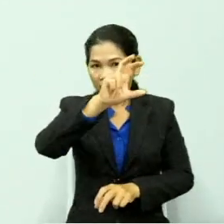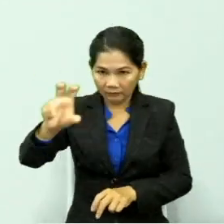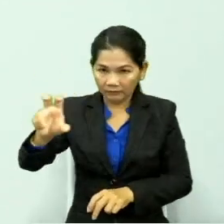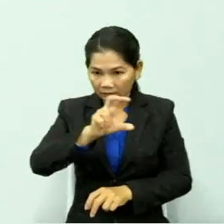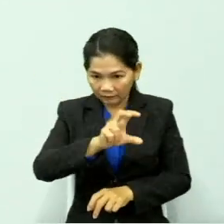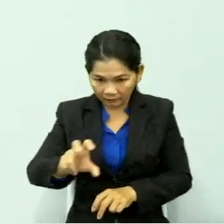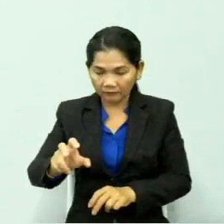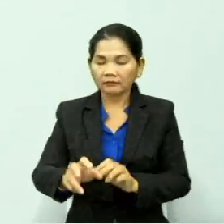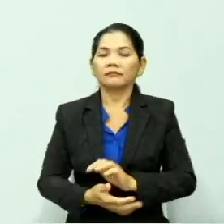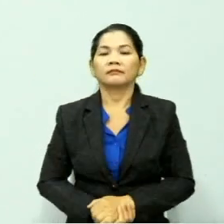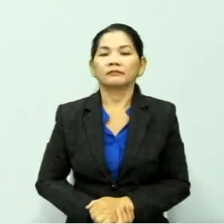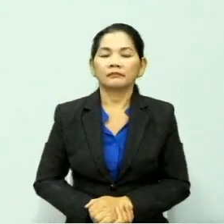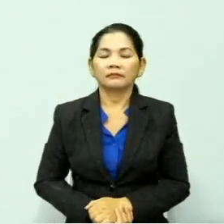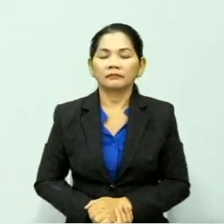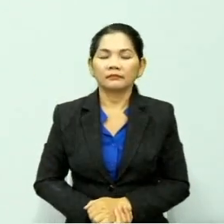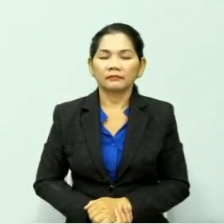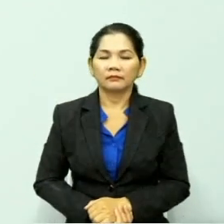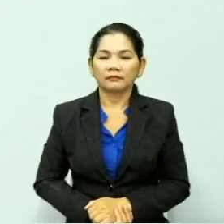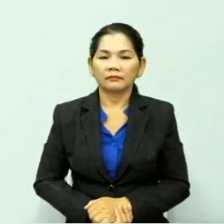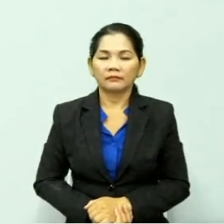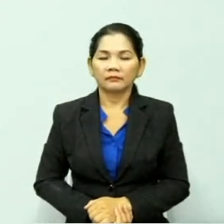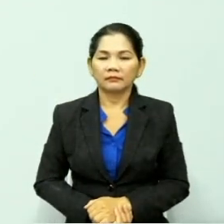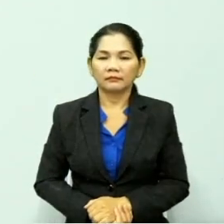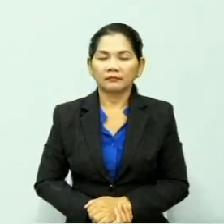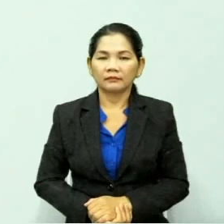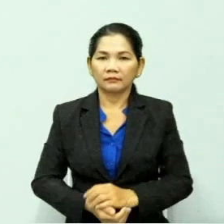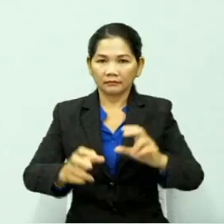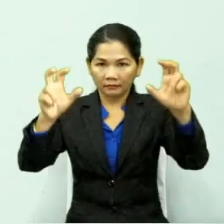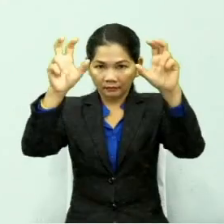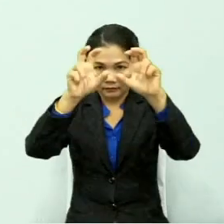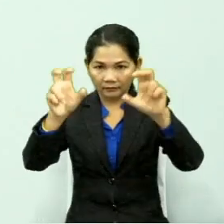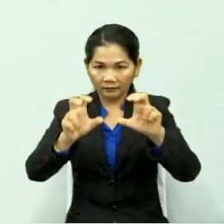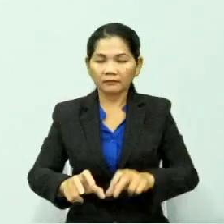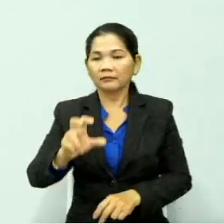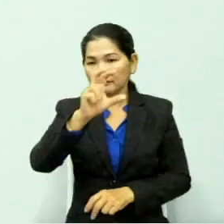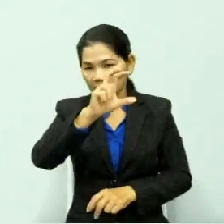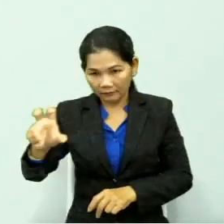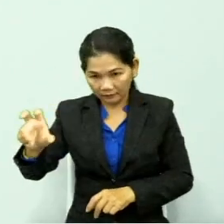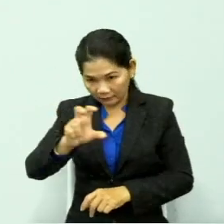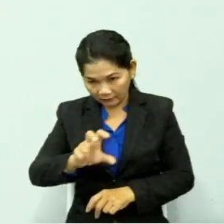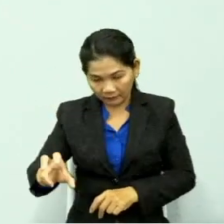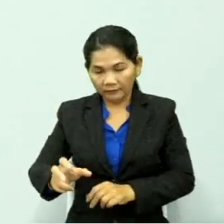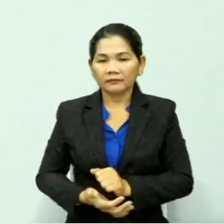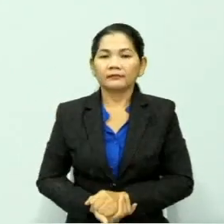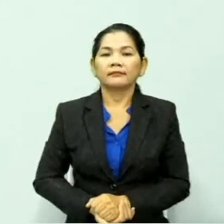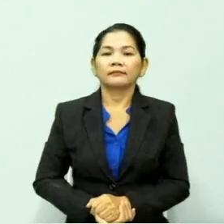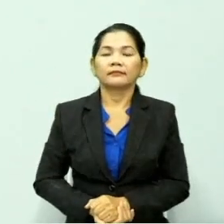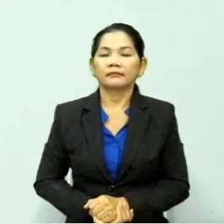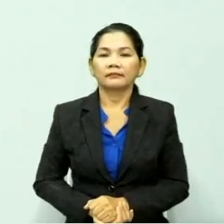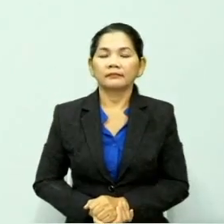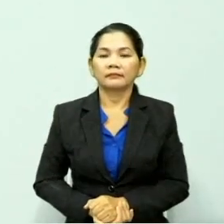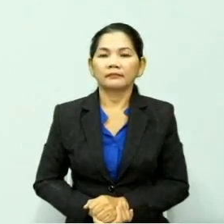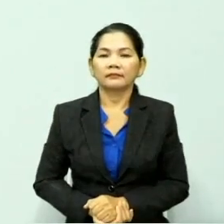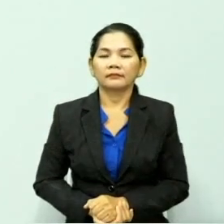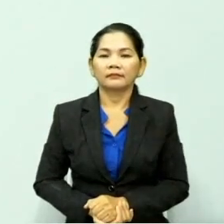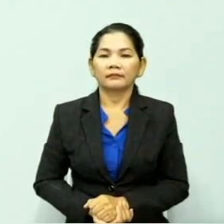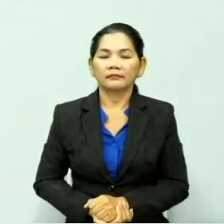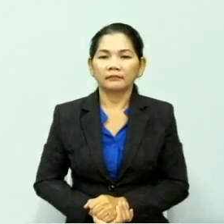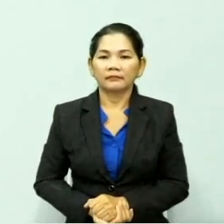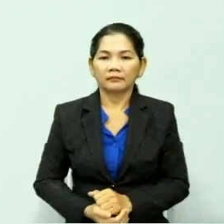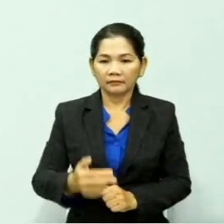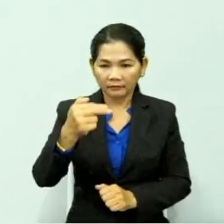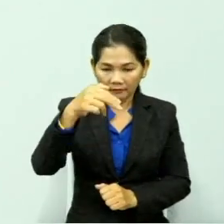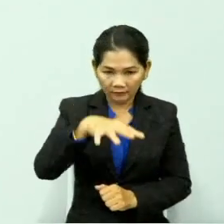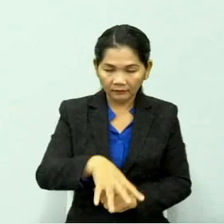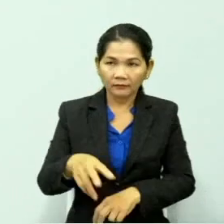chlai pra mẹ cừu nè con chà bà to bì bạc xây chăm cỏng tới ta miên ở vầy tiết chà đá chia còn lại